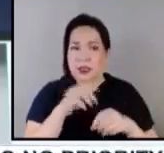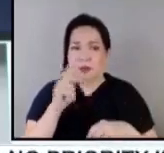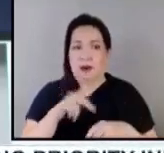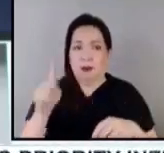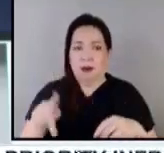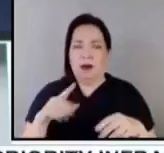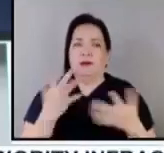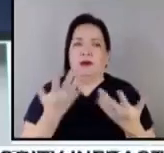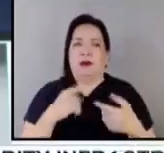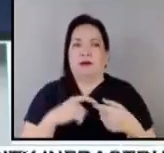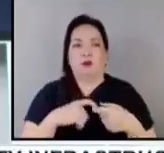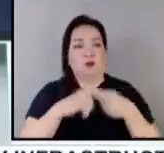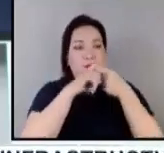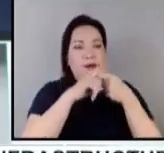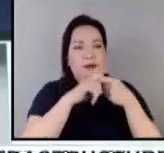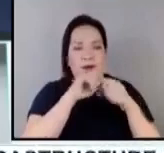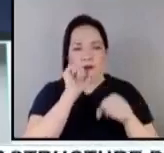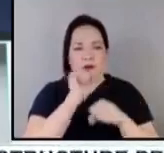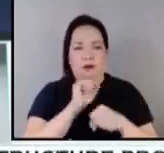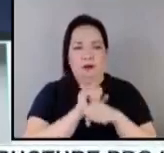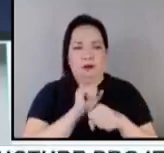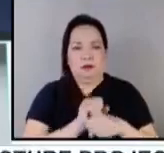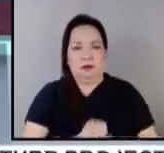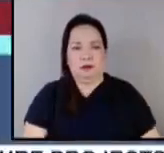Joshua Garcia sa detalye. Rise and shine, Joshua.